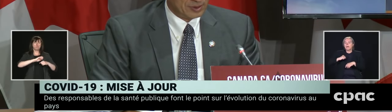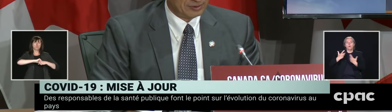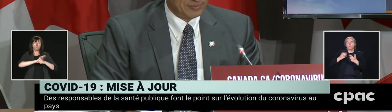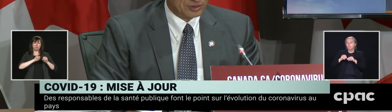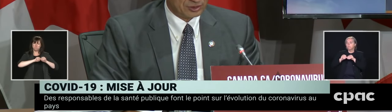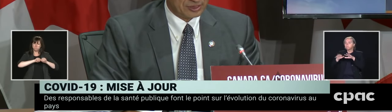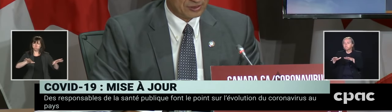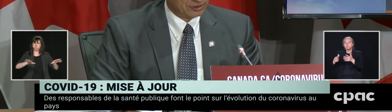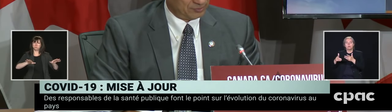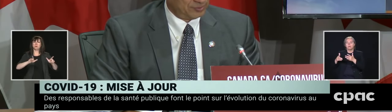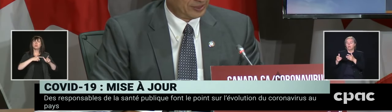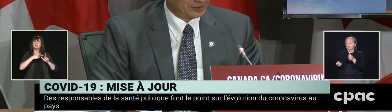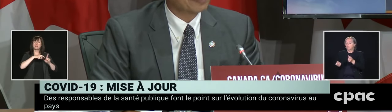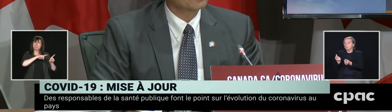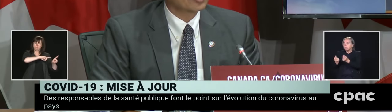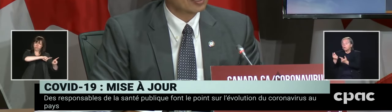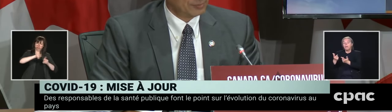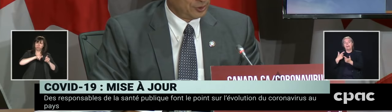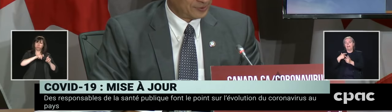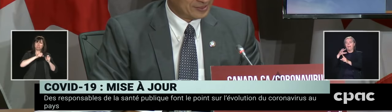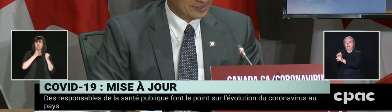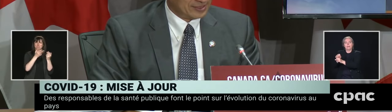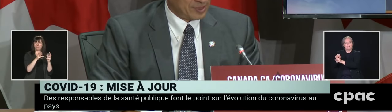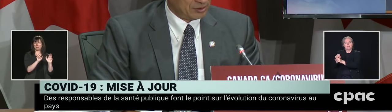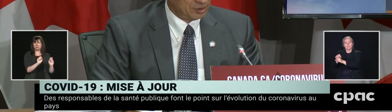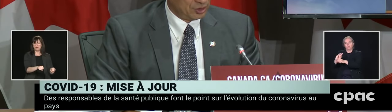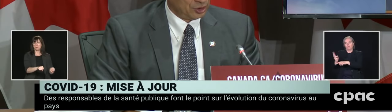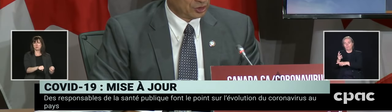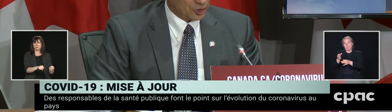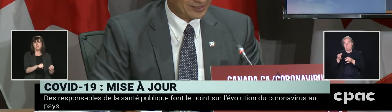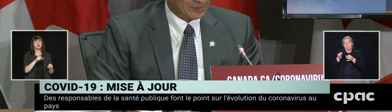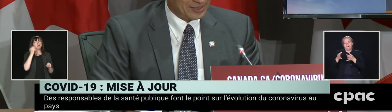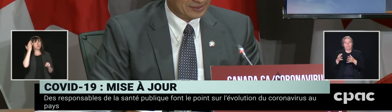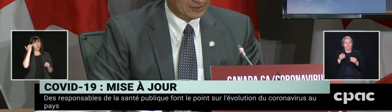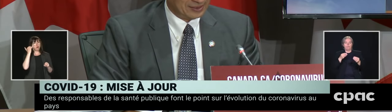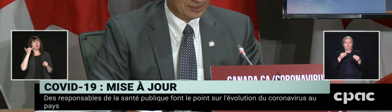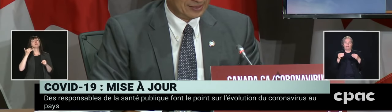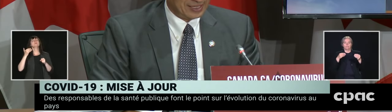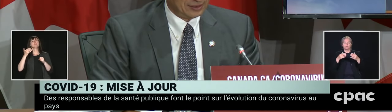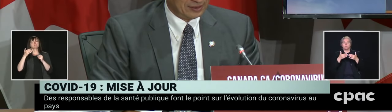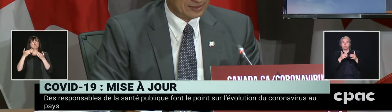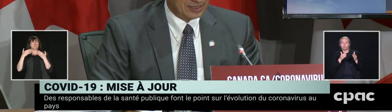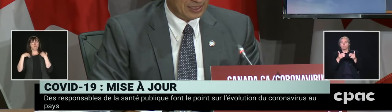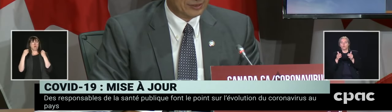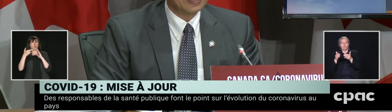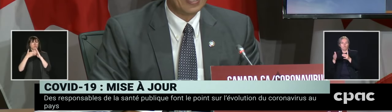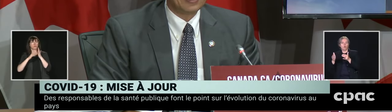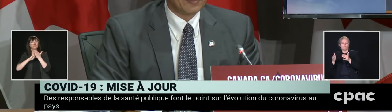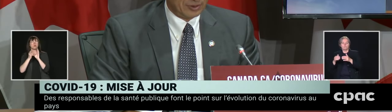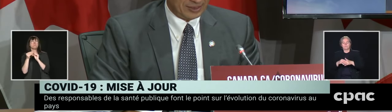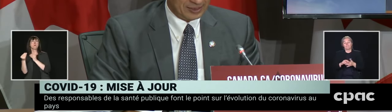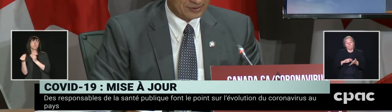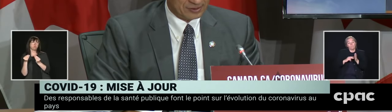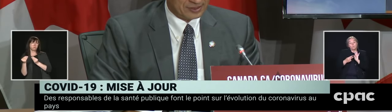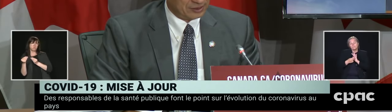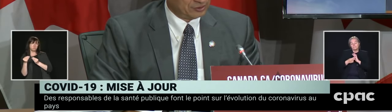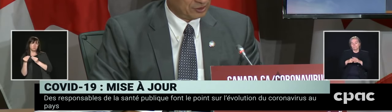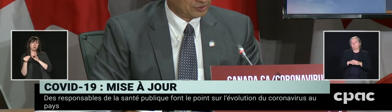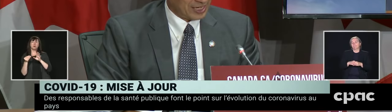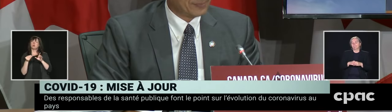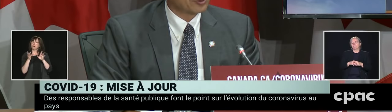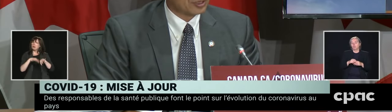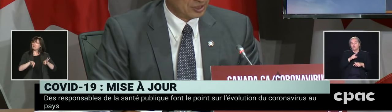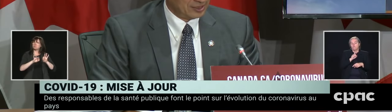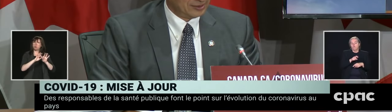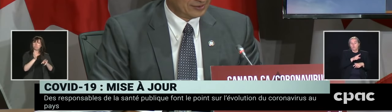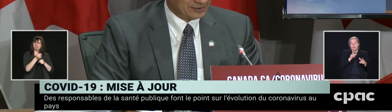'assouplissement des mesures de santé publique. Plus précisément, une grande capacité d'analyse est un élément essentiel de